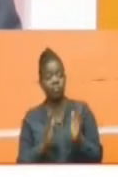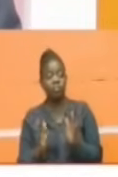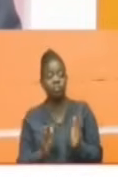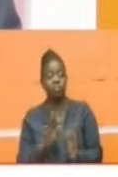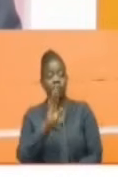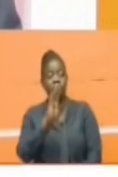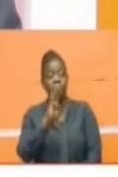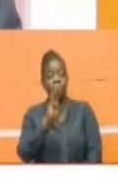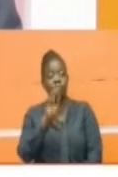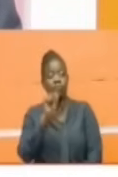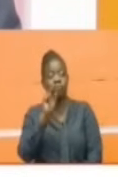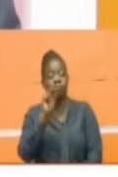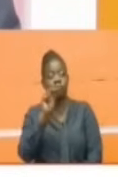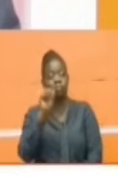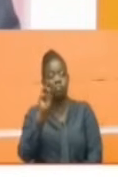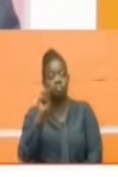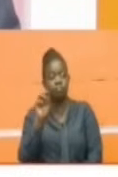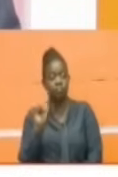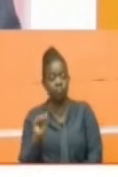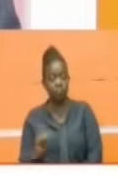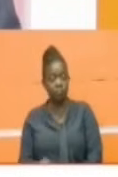erwatama ekibuku